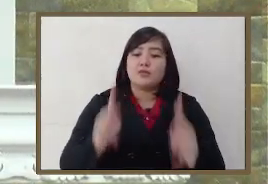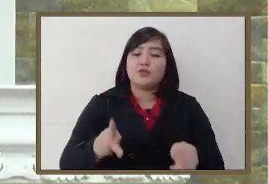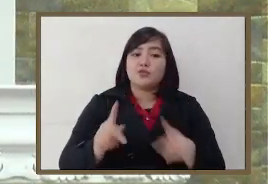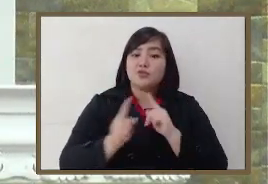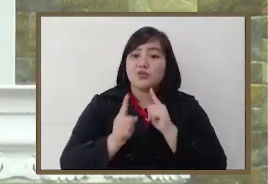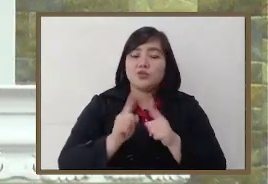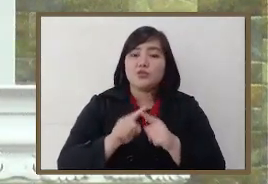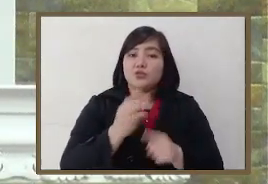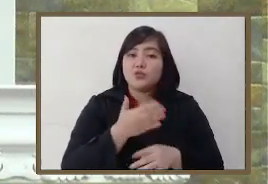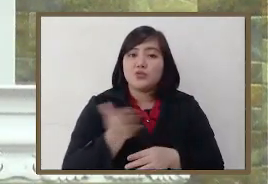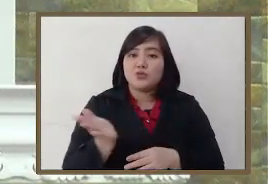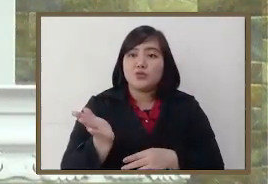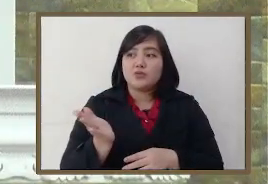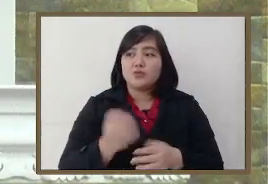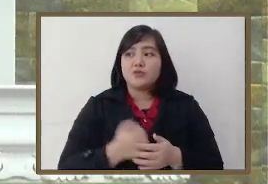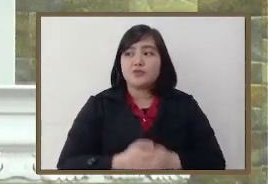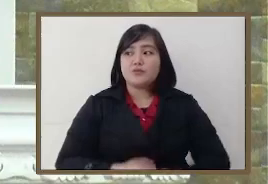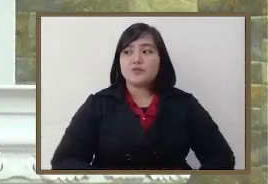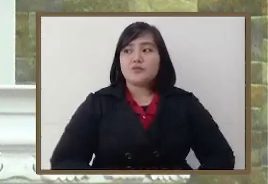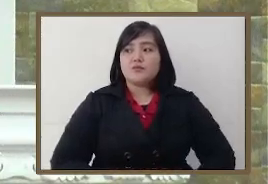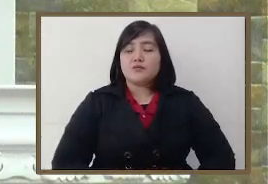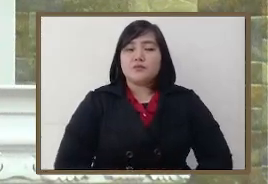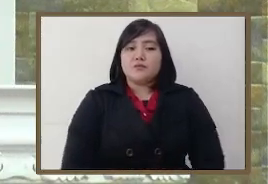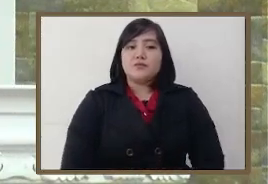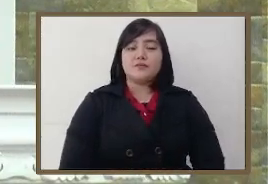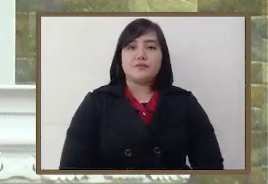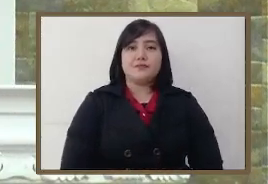which is, hindi ko dapat ginawa.